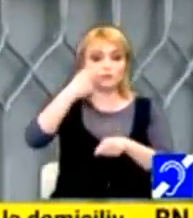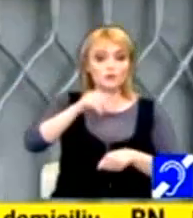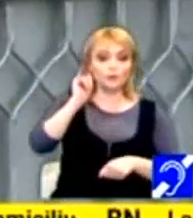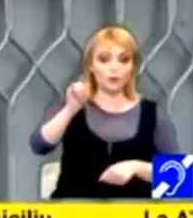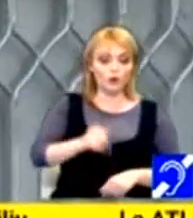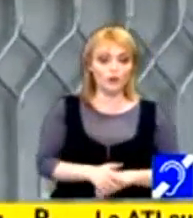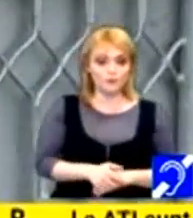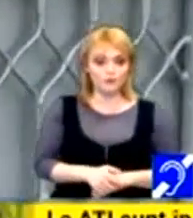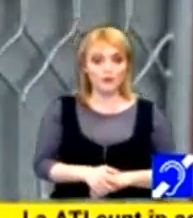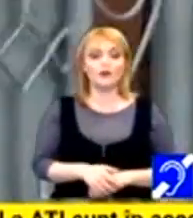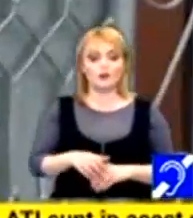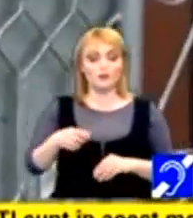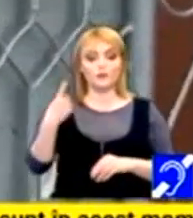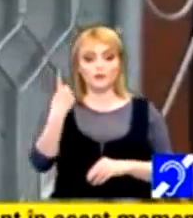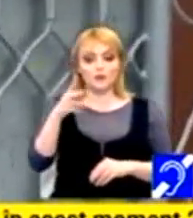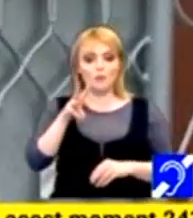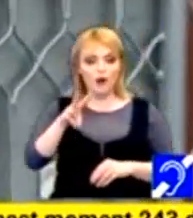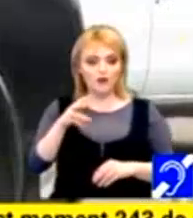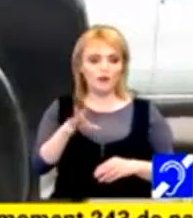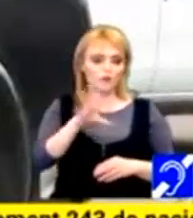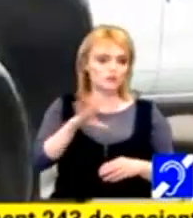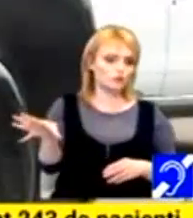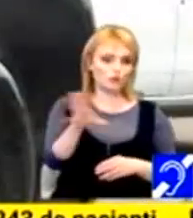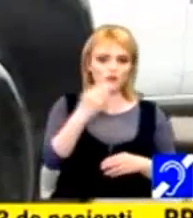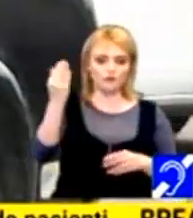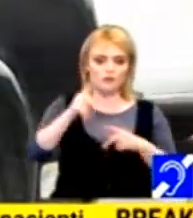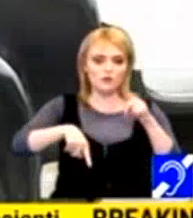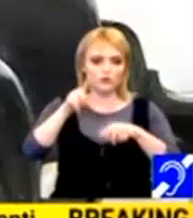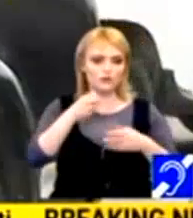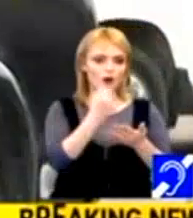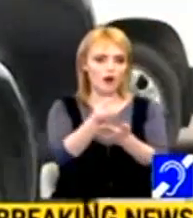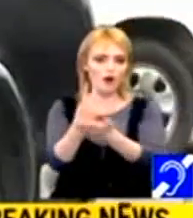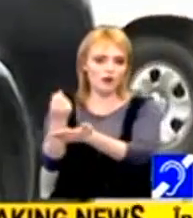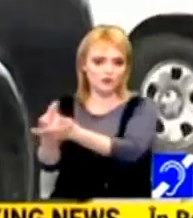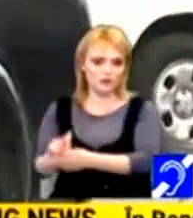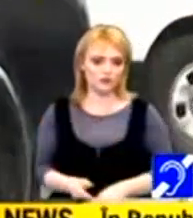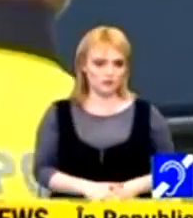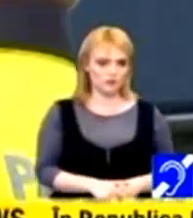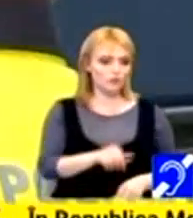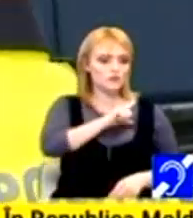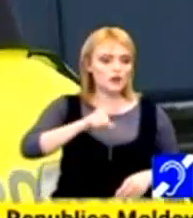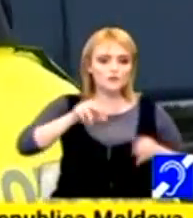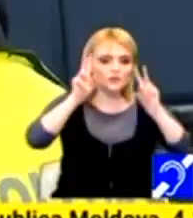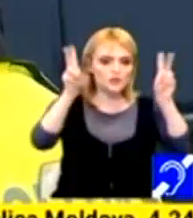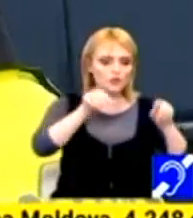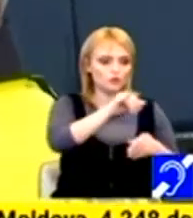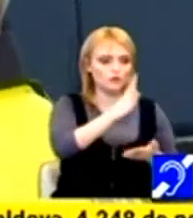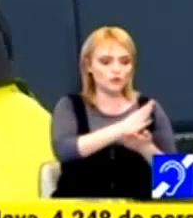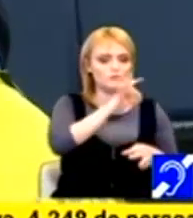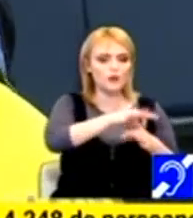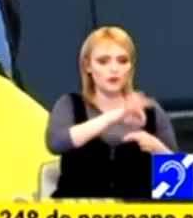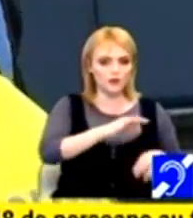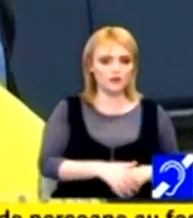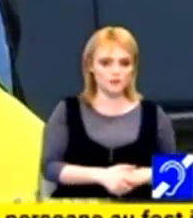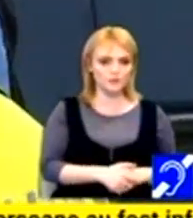Vineri, pe 1 mai, a fost internat la Spitalul Victor Babeș din capitală. Între timp, ancheta epidemiologică a stabilit că omul a avut contact